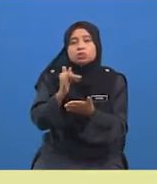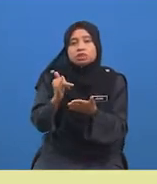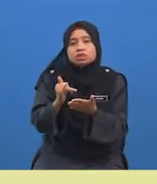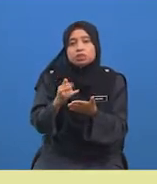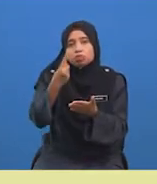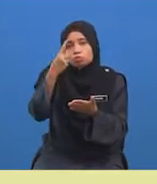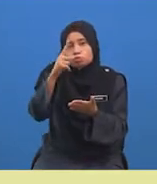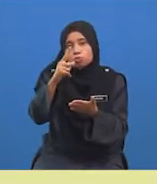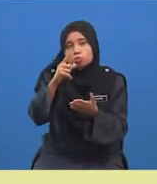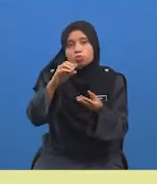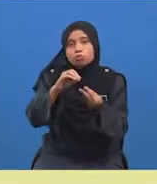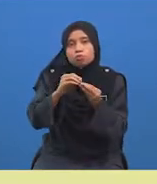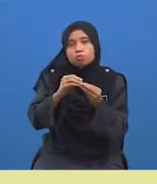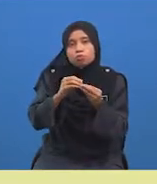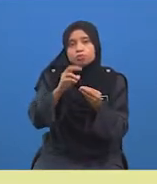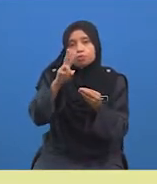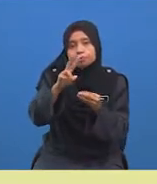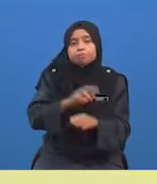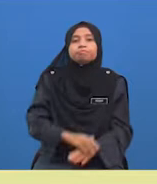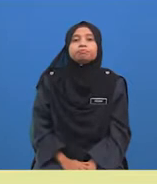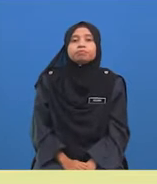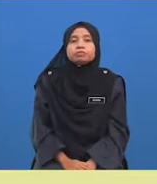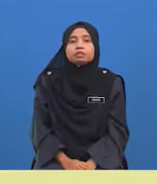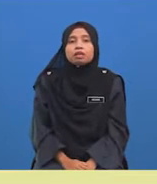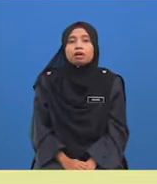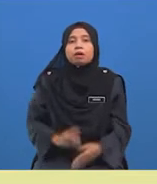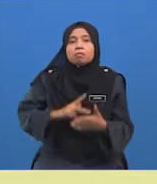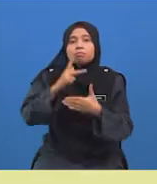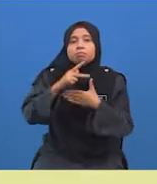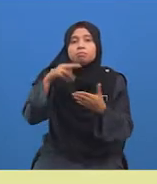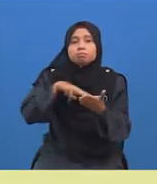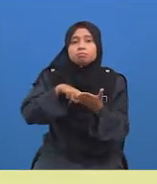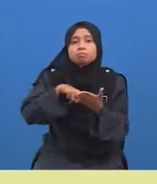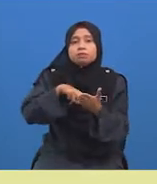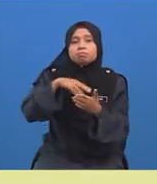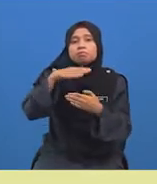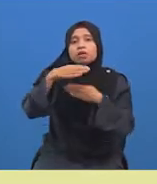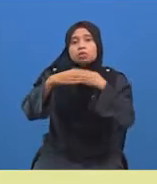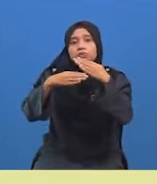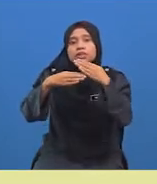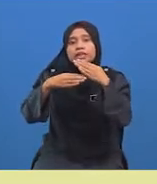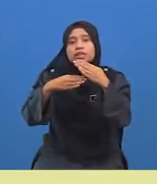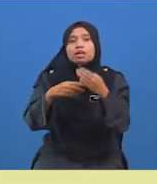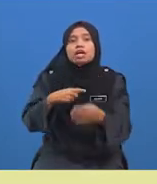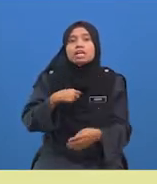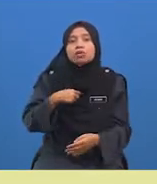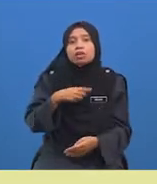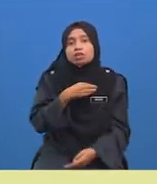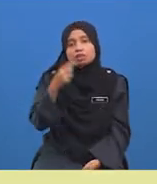Seterusnya, bagi fakta yang kedua, iaitu program pembangunan kerohanian dan